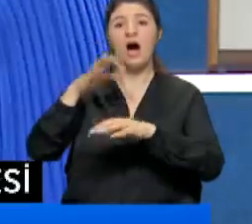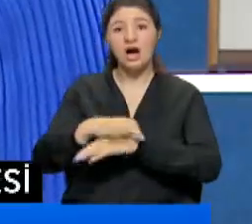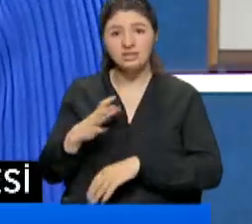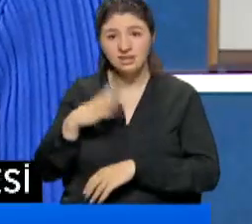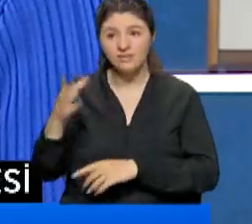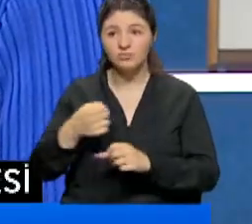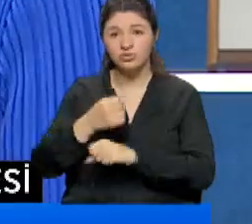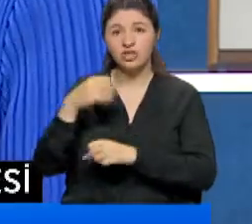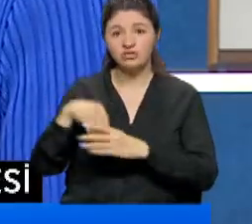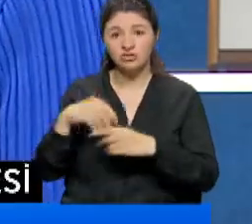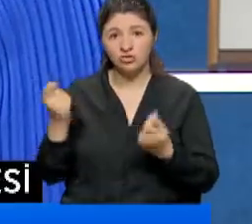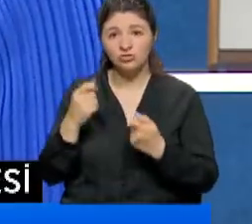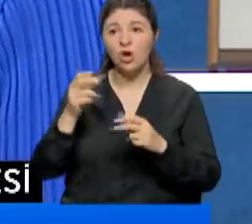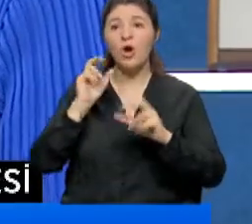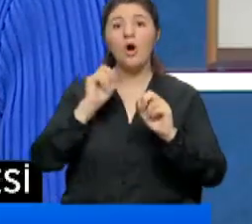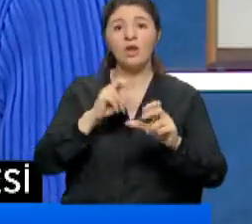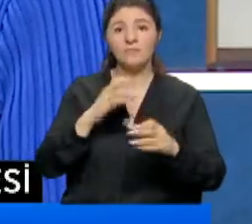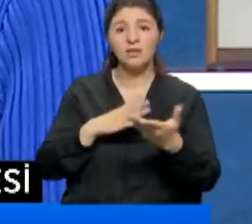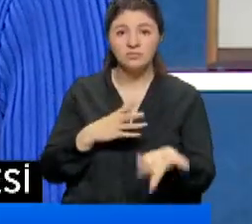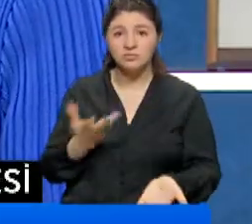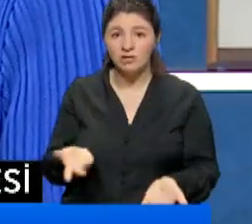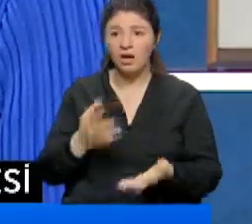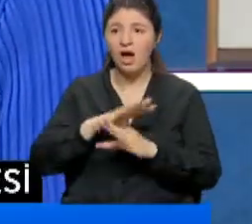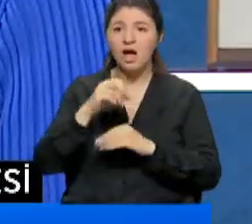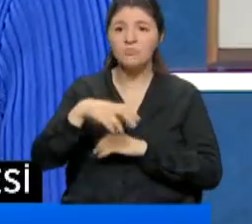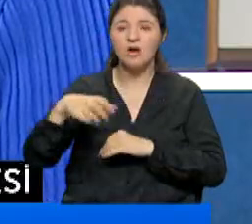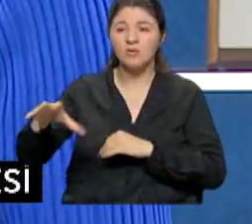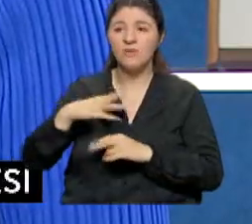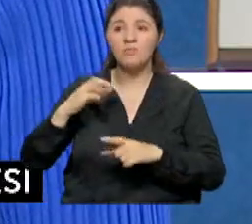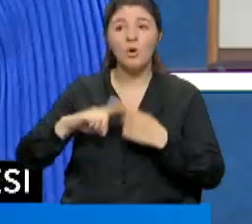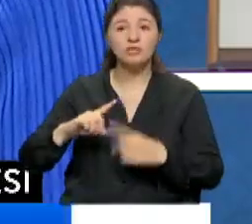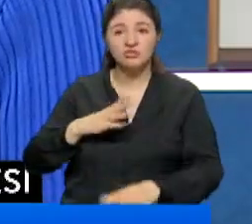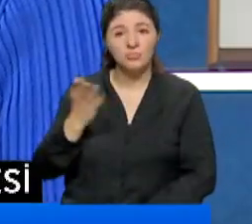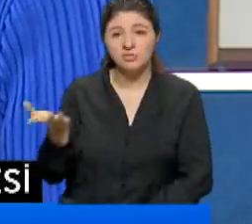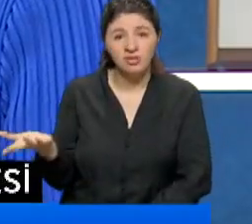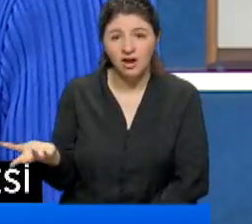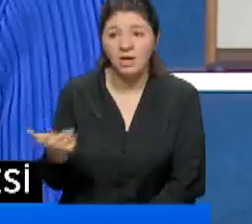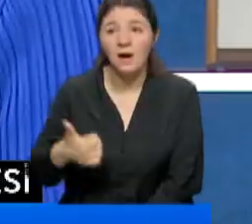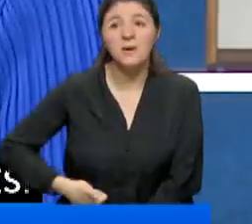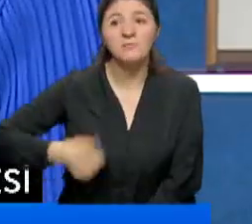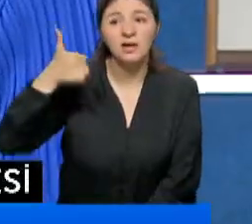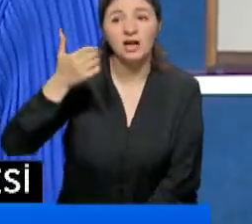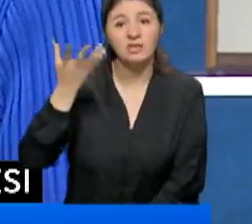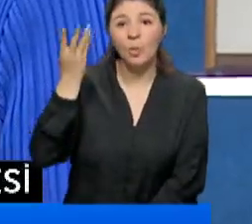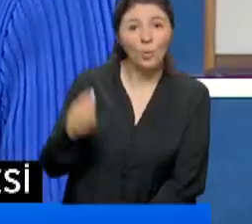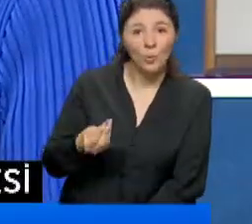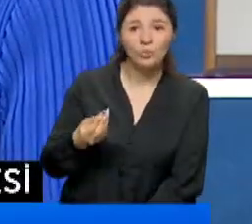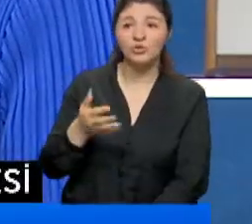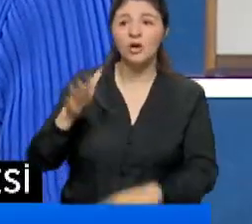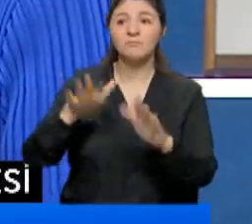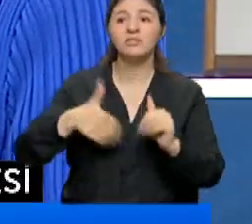ve mücadelenin içinde öğretmenlerimiz var Her alanlar politikacılarımız var bak anlarımız oldu